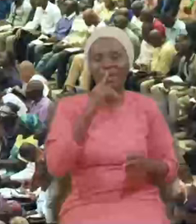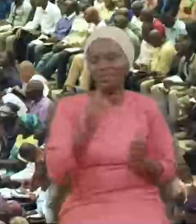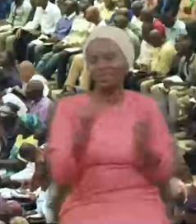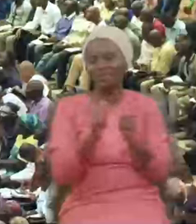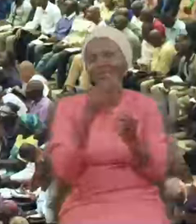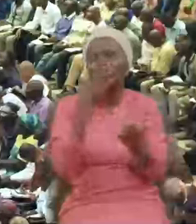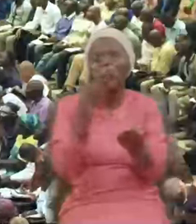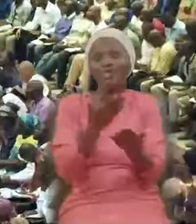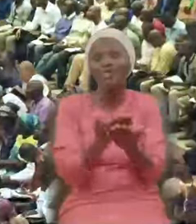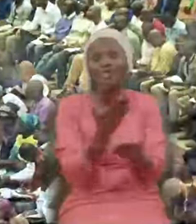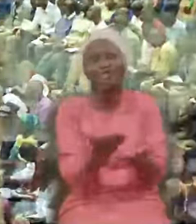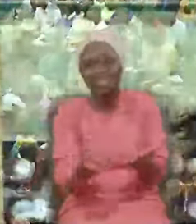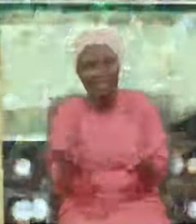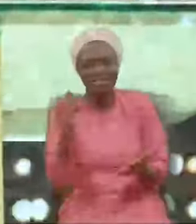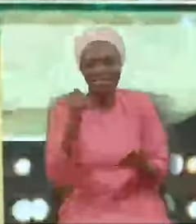vieillesse.